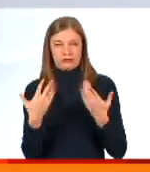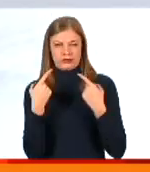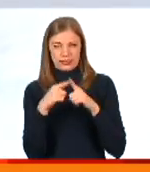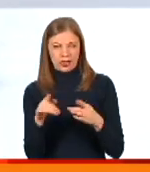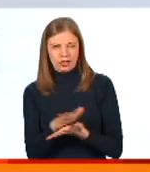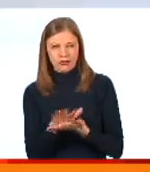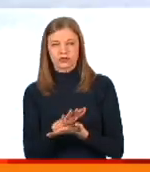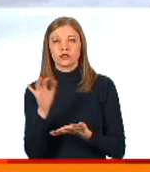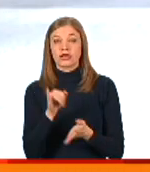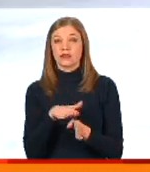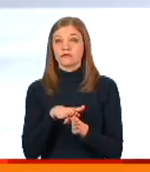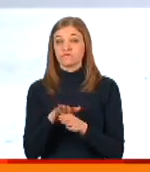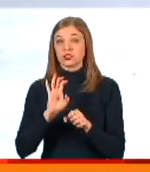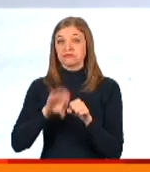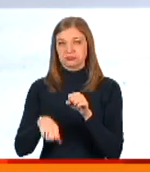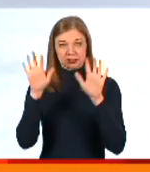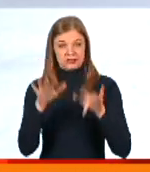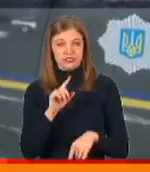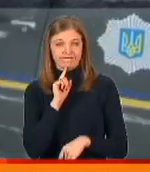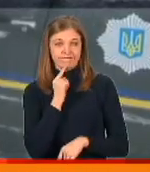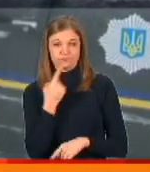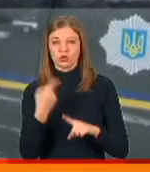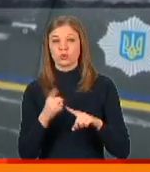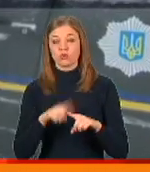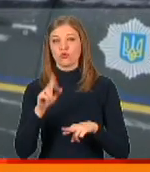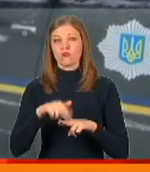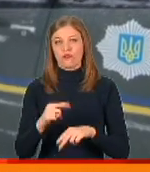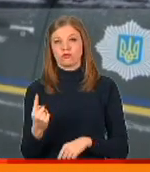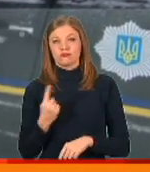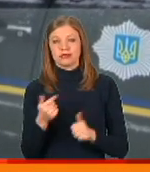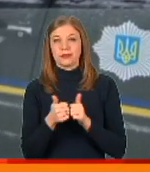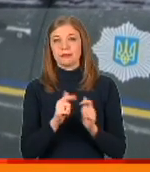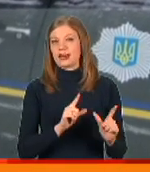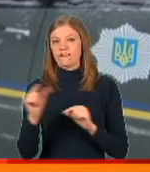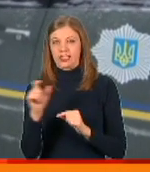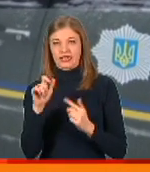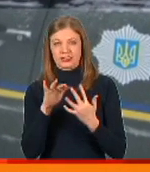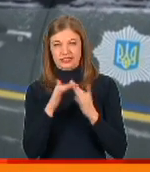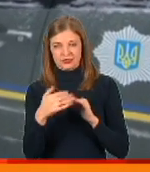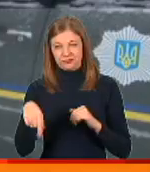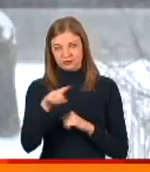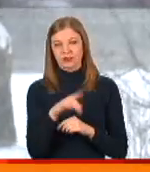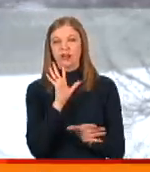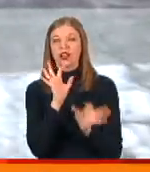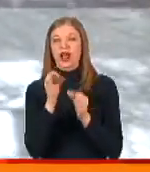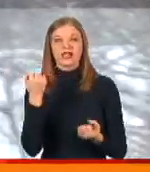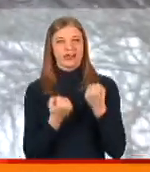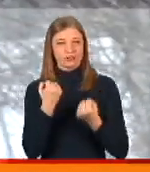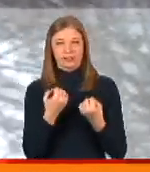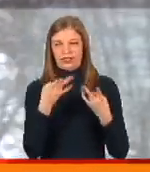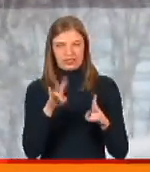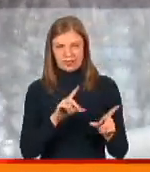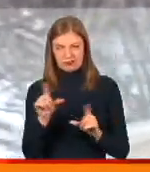техніки та впоратися зі снігом годі. Тож правоохоронці, що чатують біля виїздів із населених пунктів, радять водіям